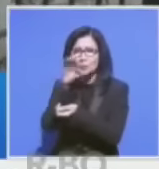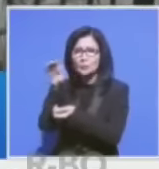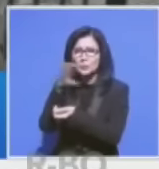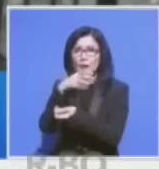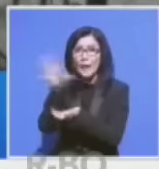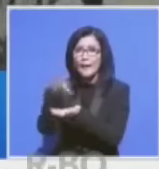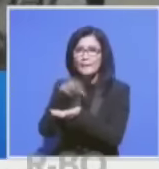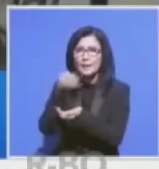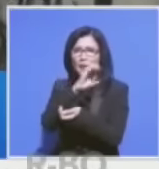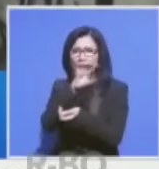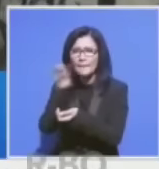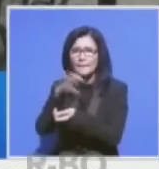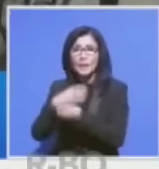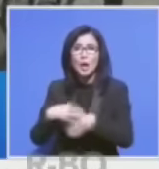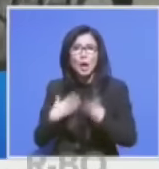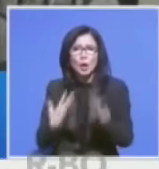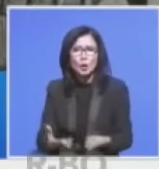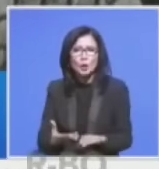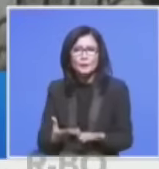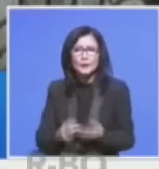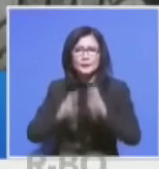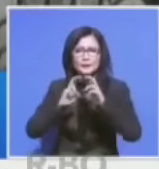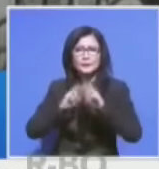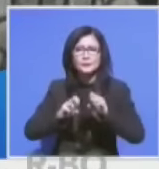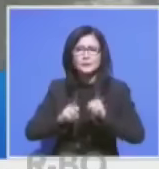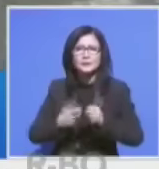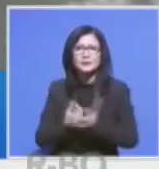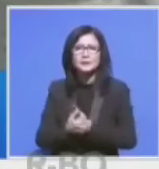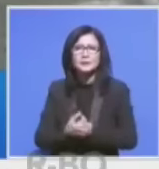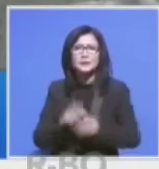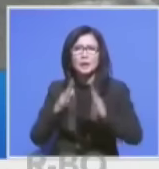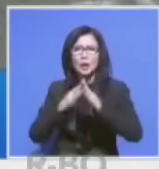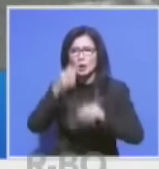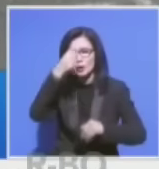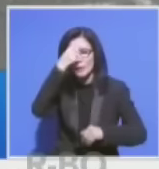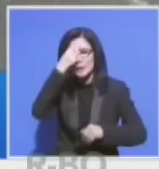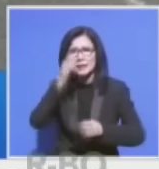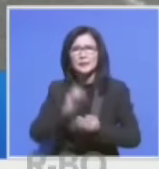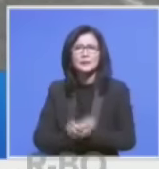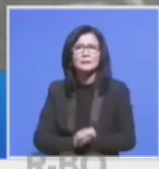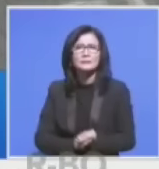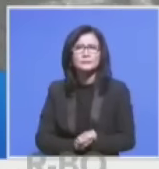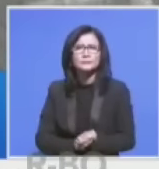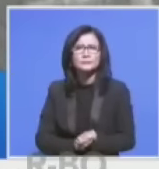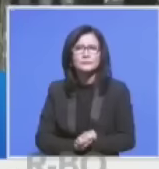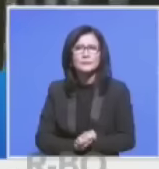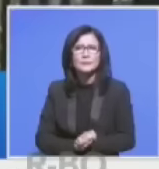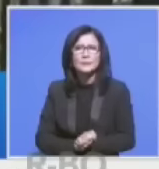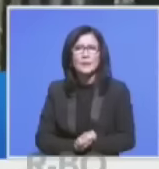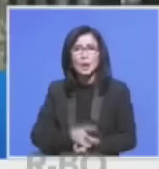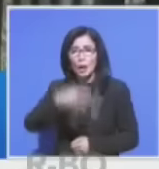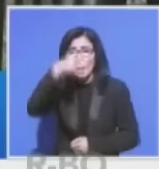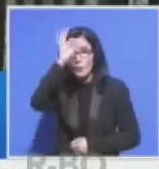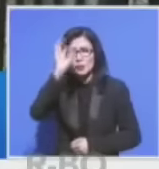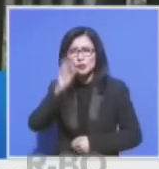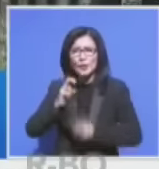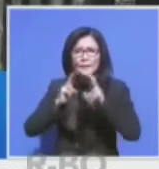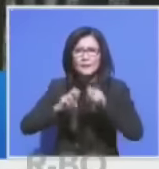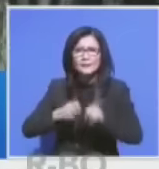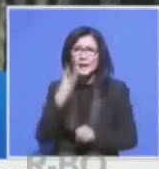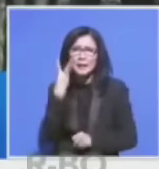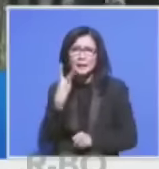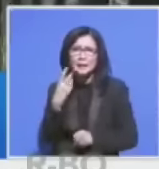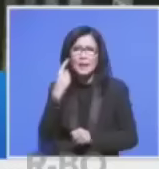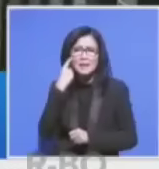pelaku. Korban kemudian menjalani visum di Rumah Sakit Bayangkara Kramat Jati, Jakarta Timur. Selain itu, polisi juga telah memeriksa 3